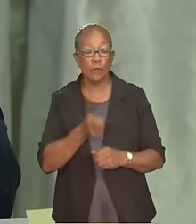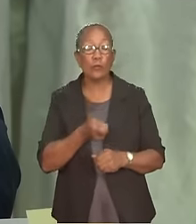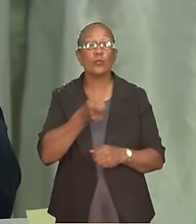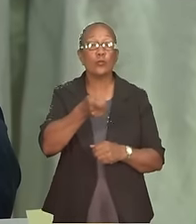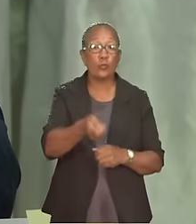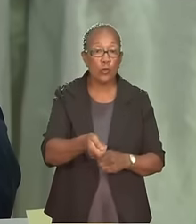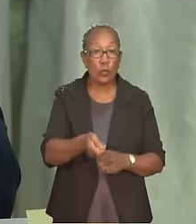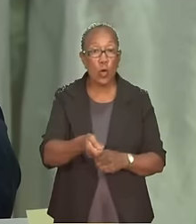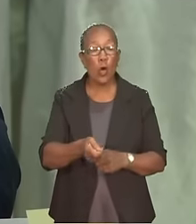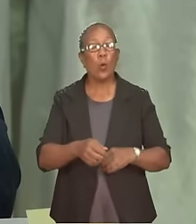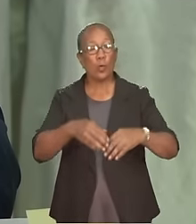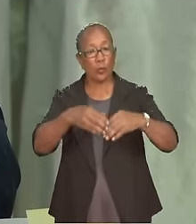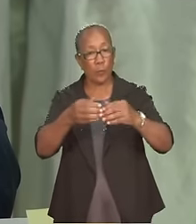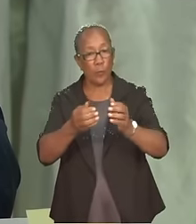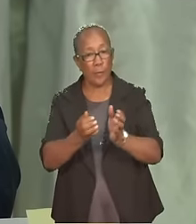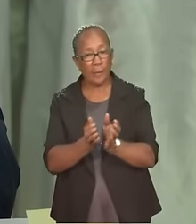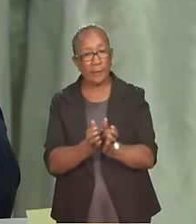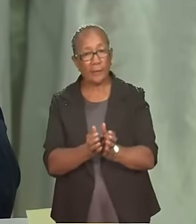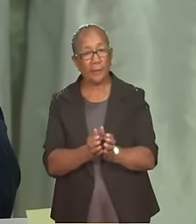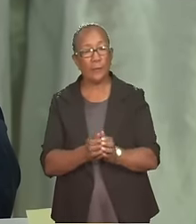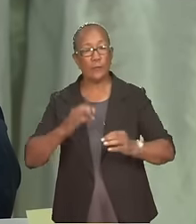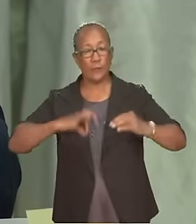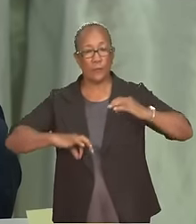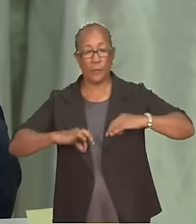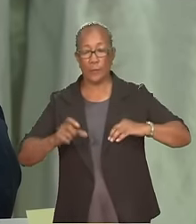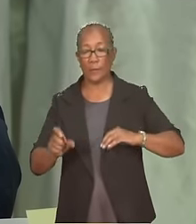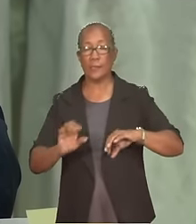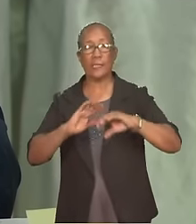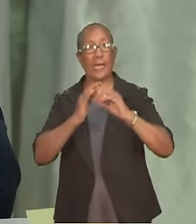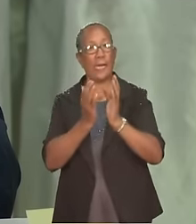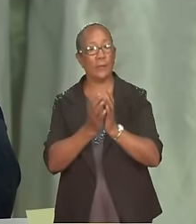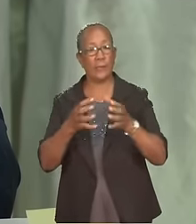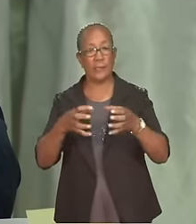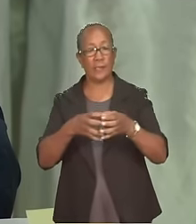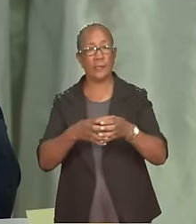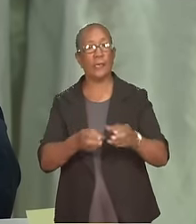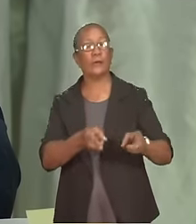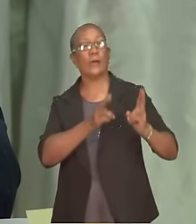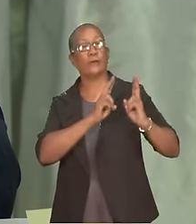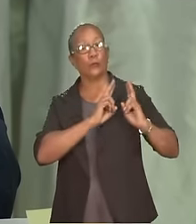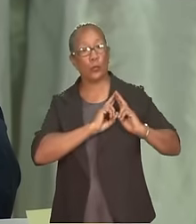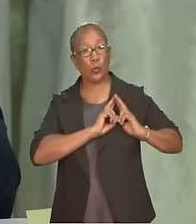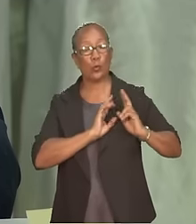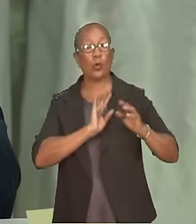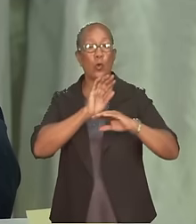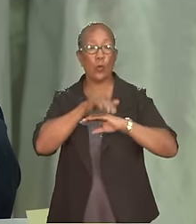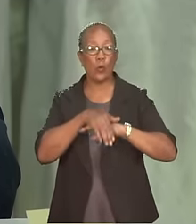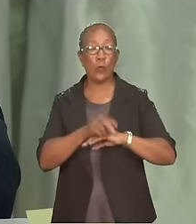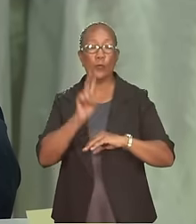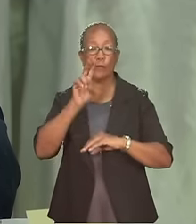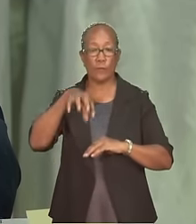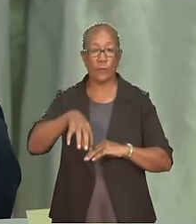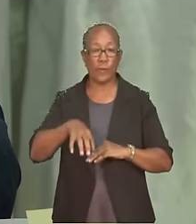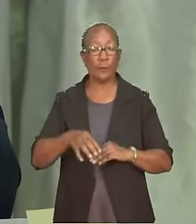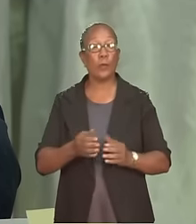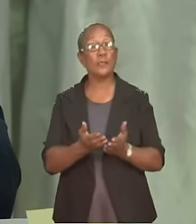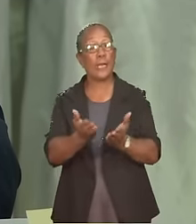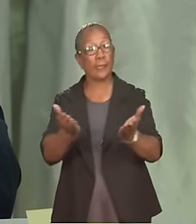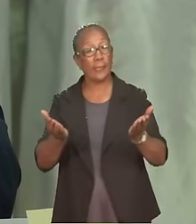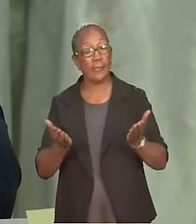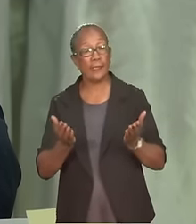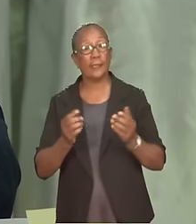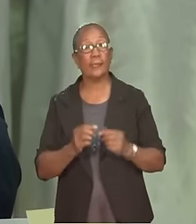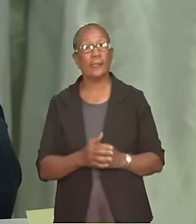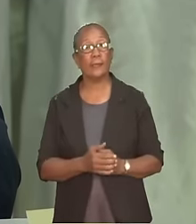door een clusterteam van ministers, waarin alle ministers zitten die een stukje verantwoordelijkheid hebben over vakbonds aangelegenheden.